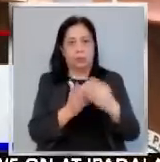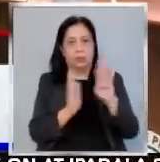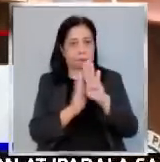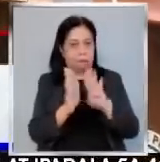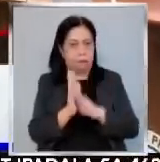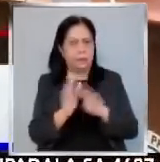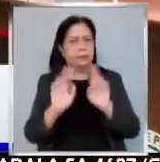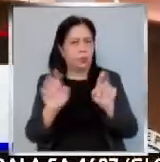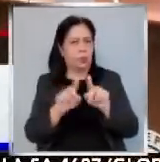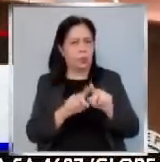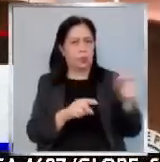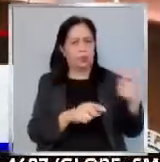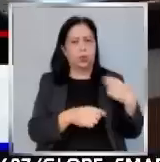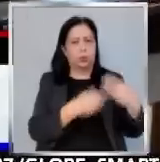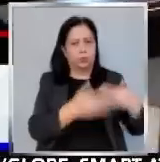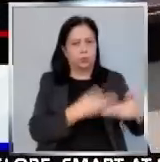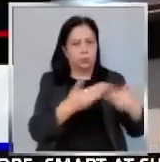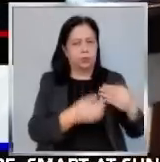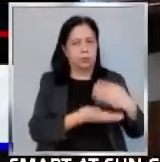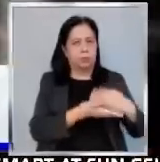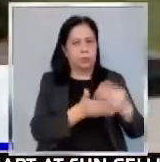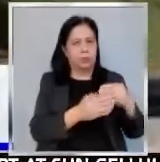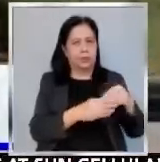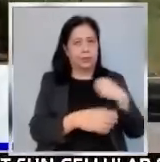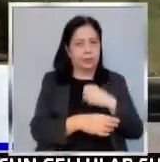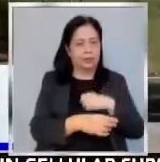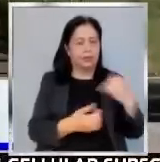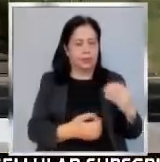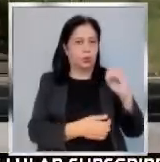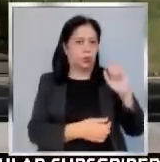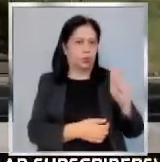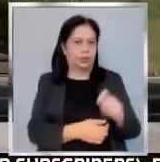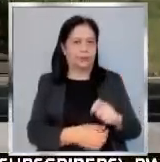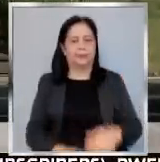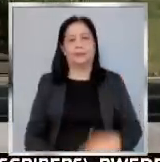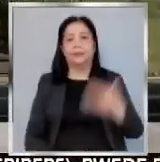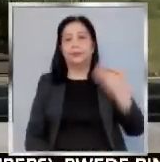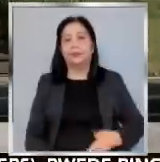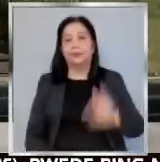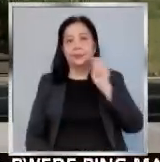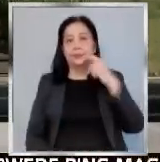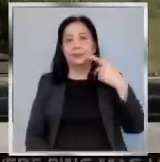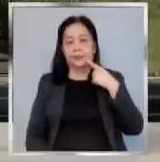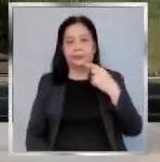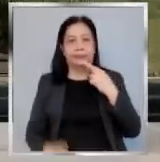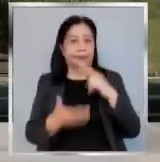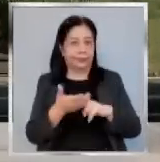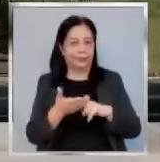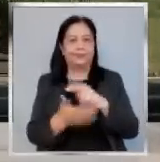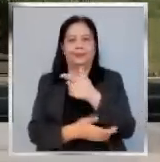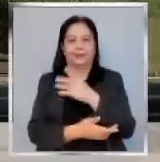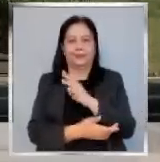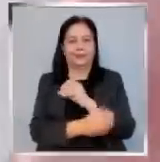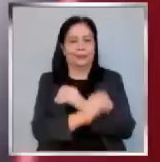nilang tapusin ang mga deliberasyon ng budget ngayong Oktubre. Tina Panganiban Perez, Nakatutok, 24 Oras.